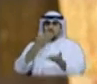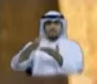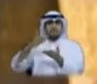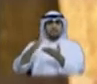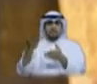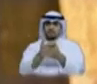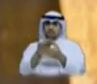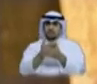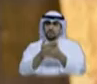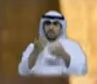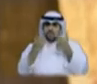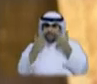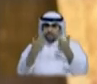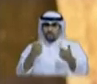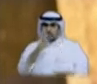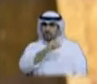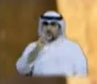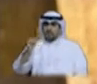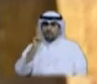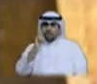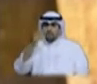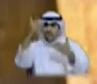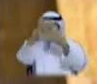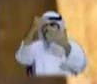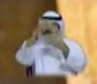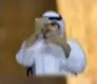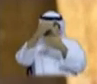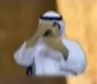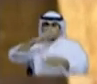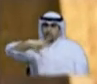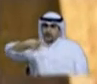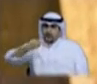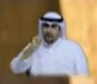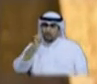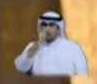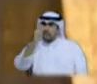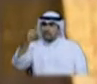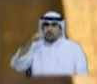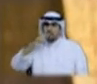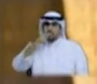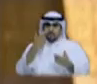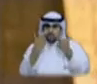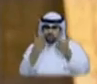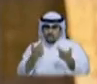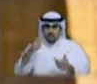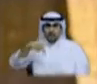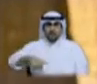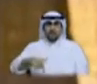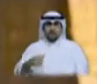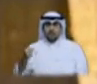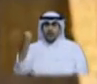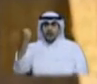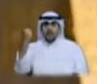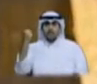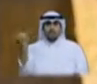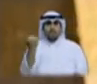في الفتيات المخطوفات عند جماعة بوكو حرام الإرهابية وفي ملالا الحائزة على جائزة نوبل، كي نستمد القوة اللازمة لضمان